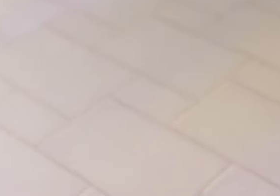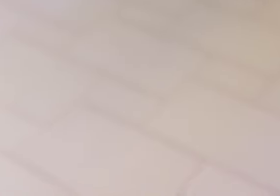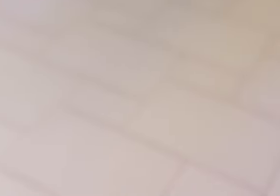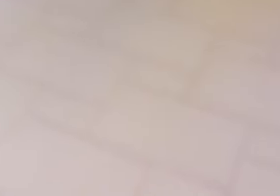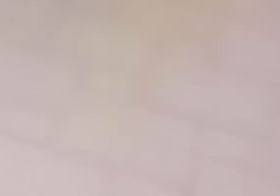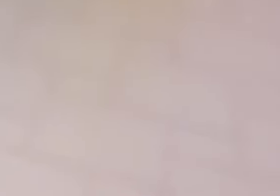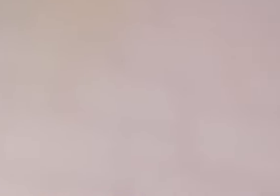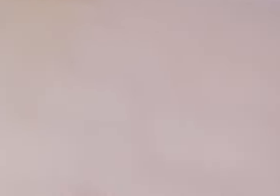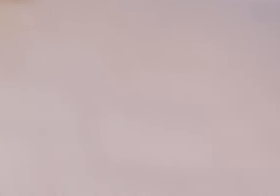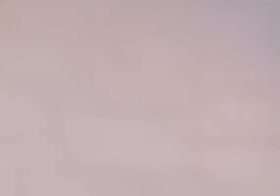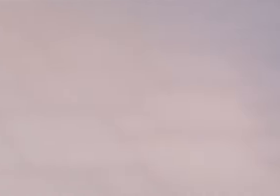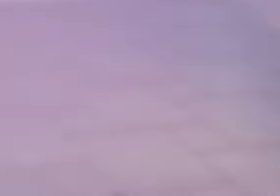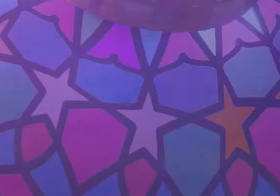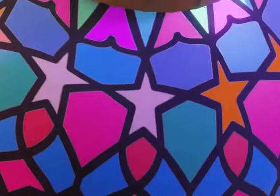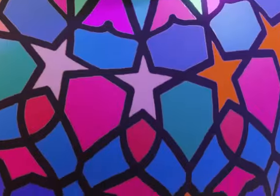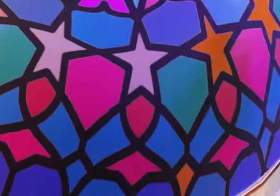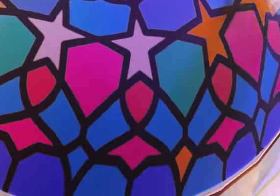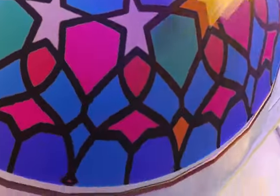hujjatai